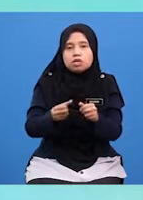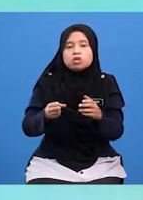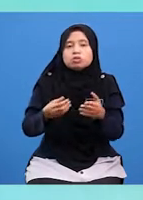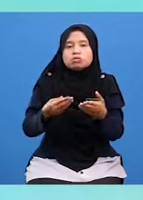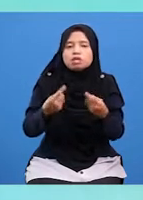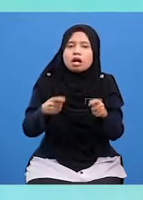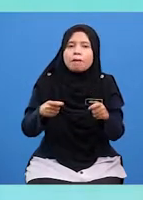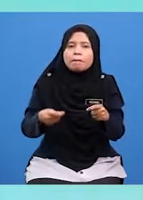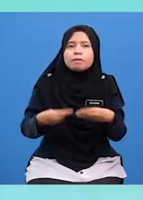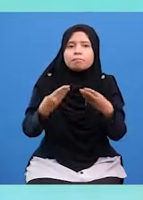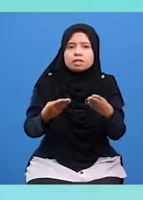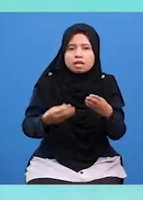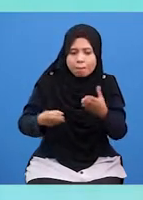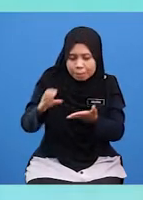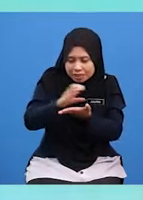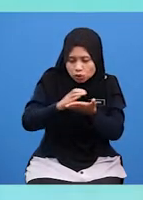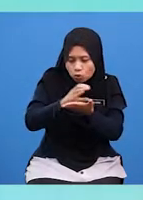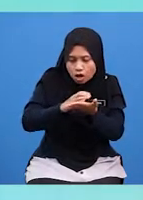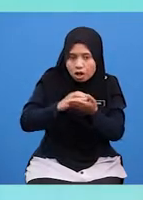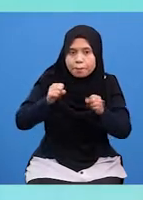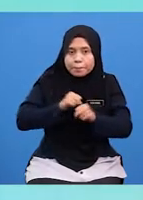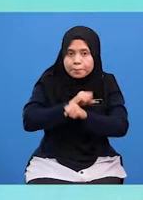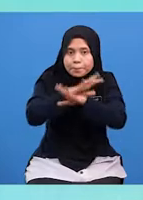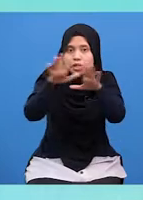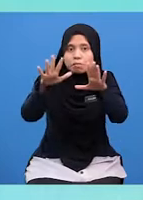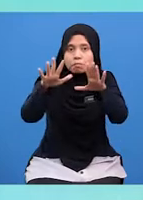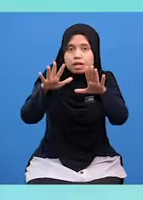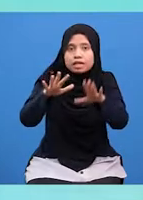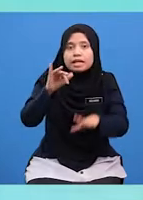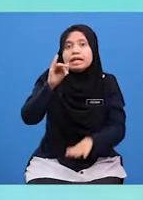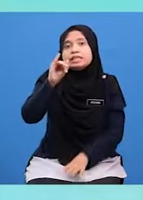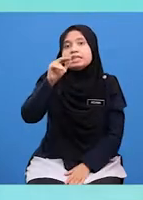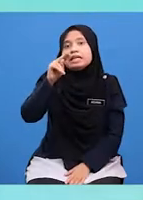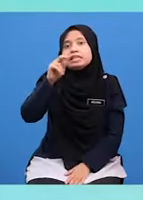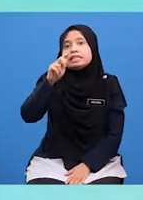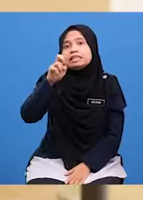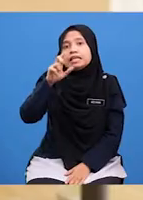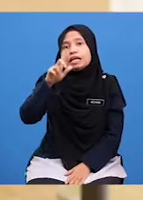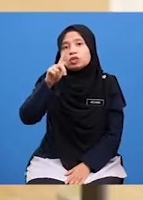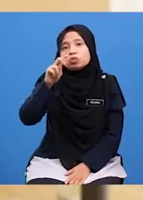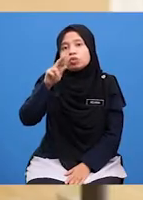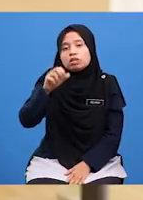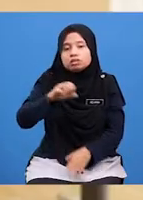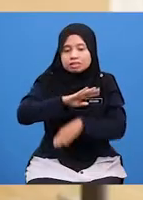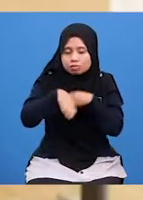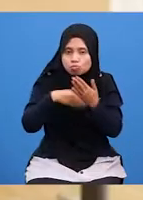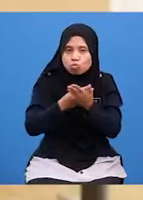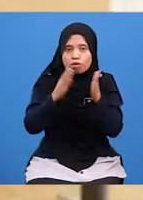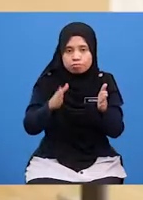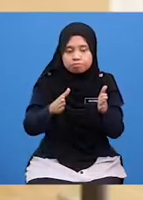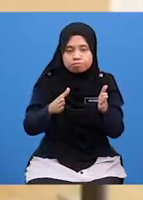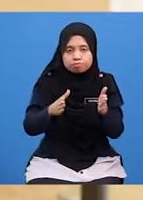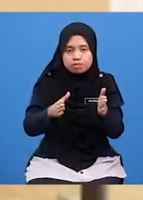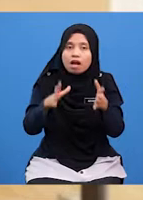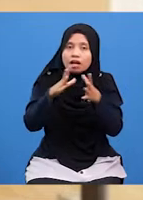juga telah membantu mencorakkan perkembangan intelektual sejagat. Di bahagian akhir